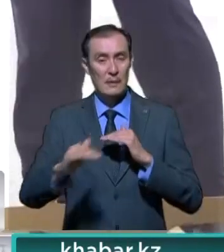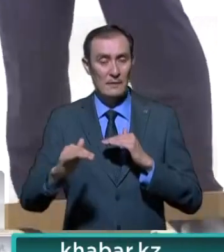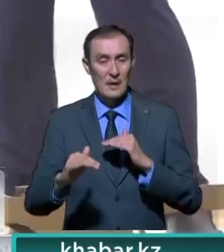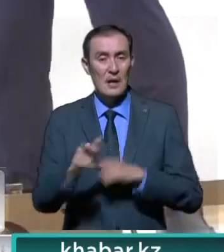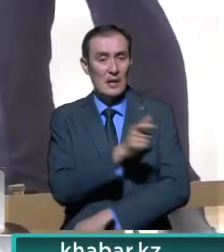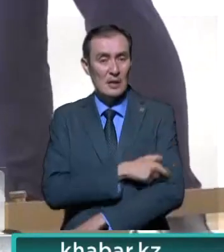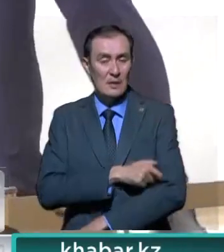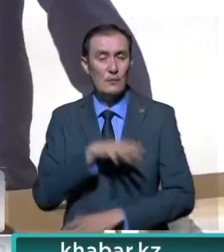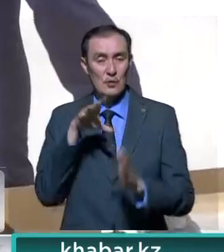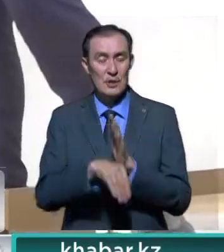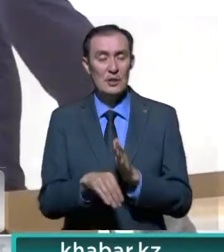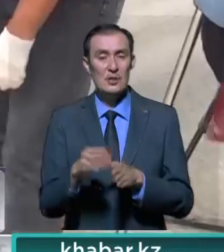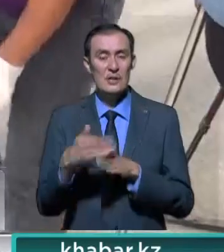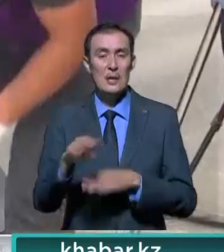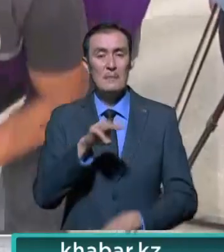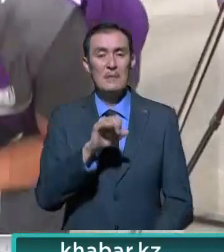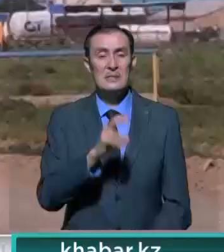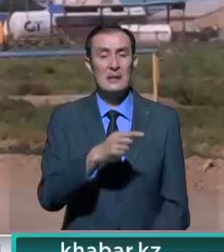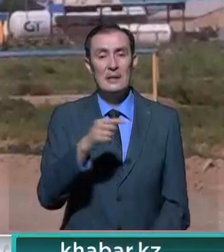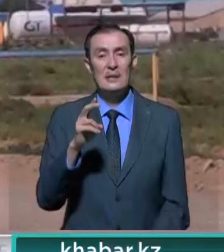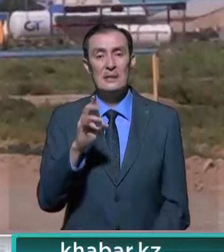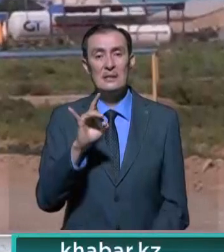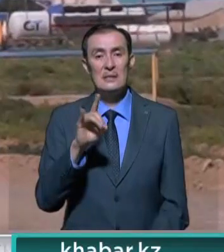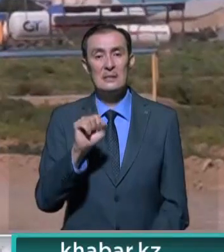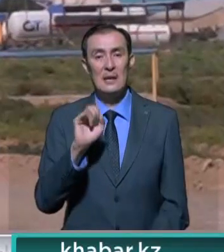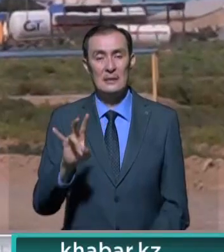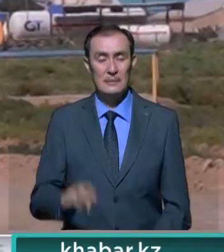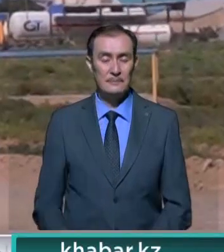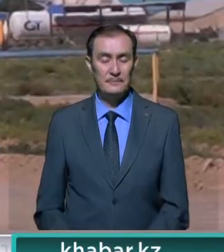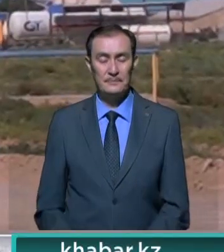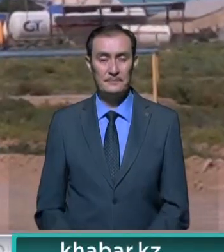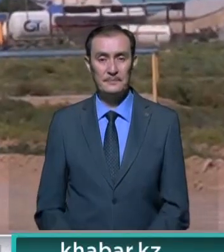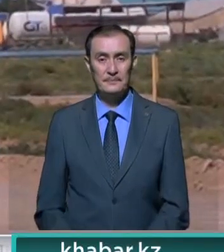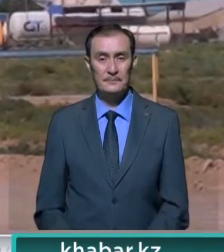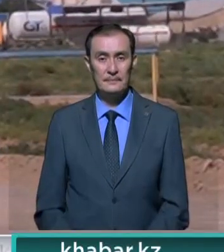Рейд затронет и участок Мастек-Кызан. Тамара Степанова, Ринат Дусалиев, Мангистауская область, Хабаровск.